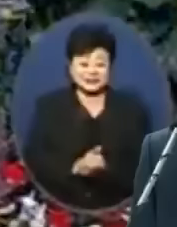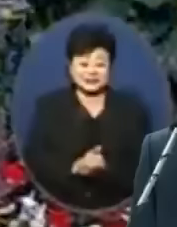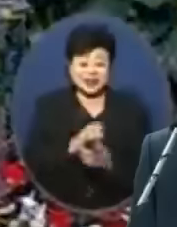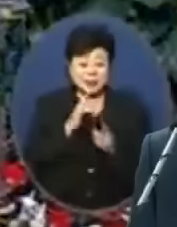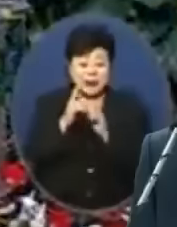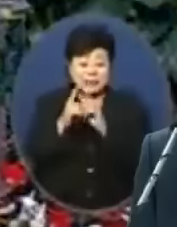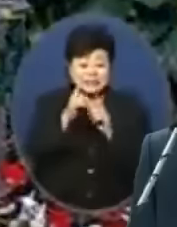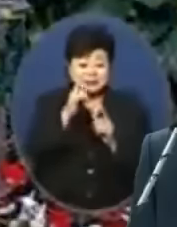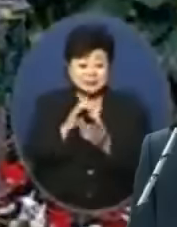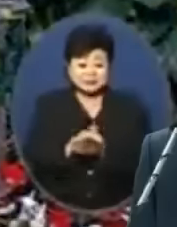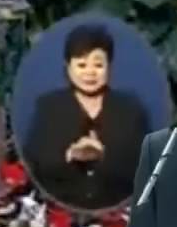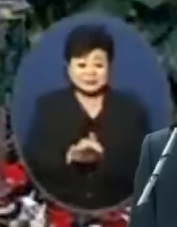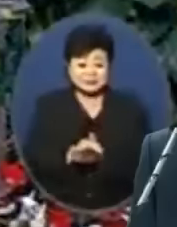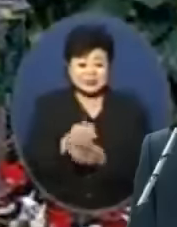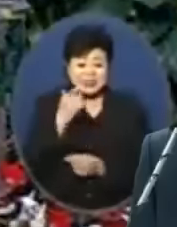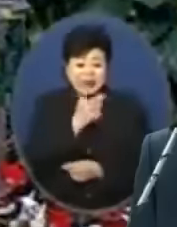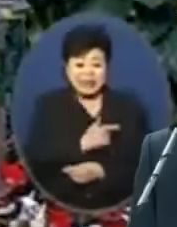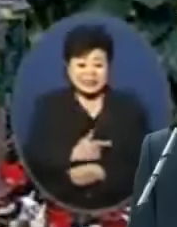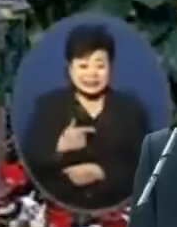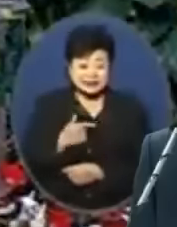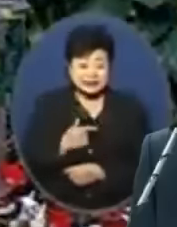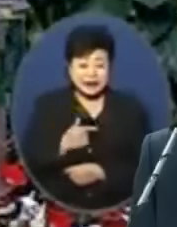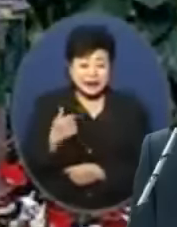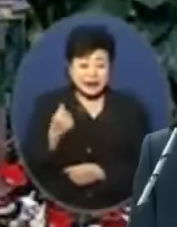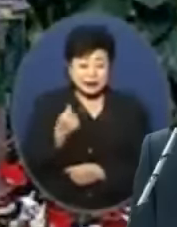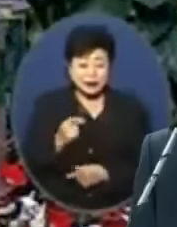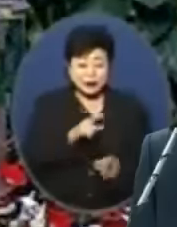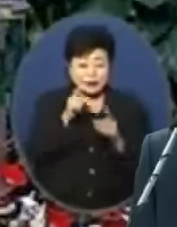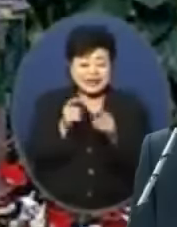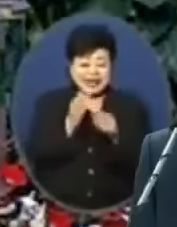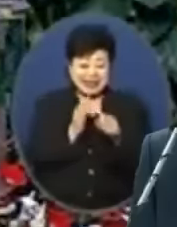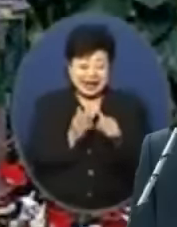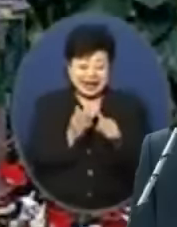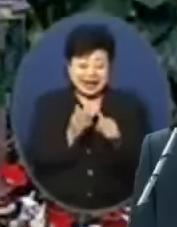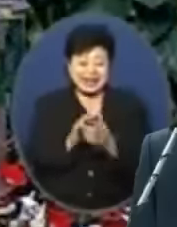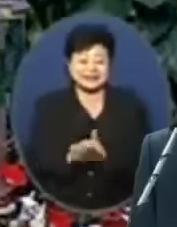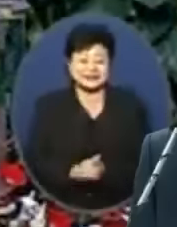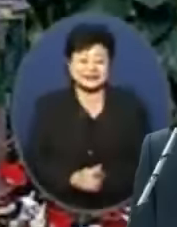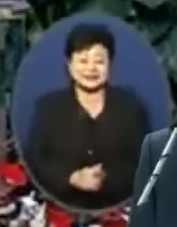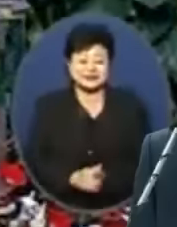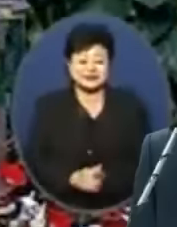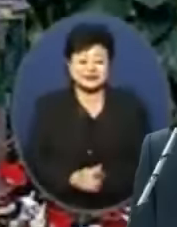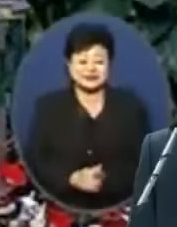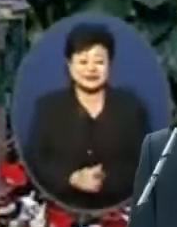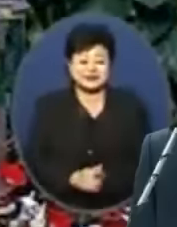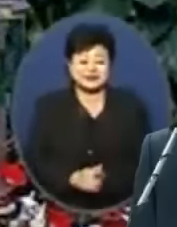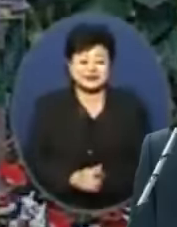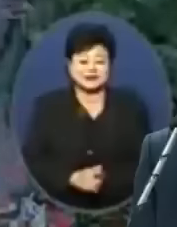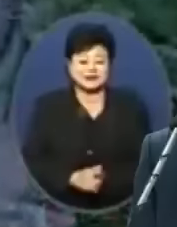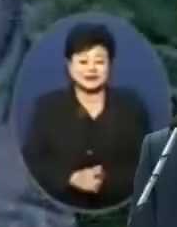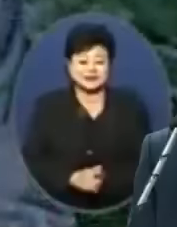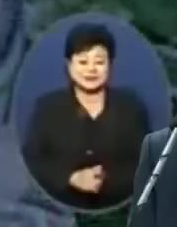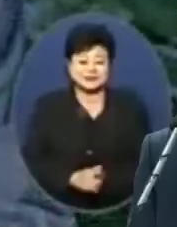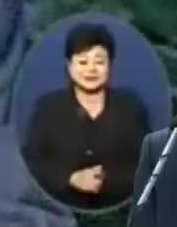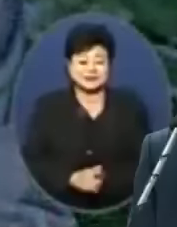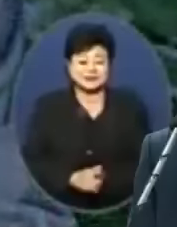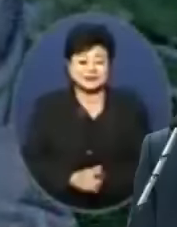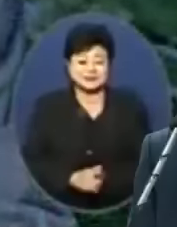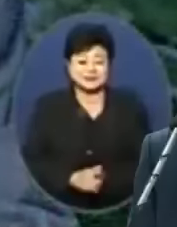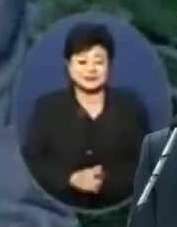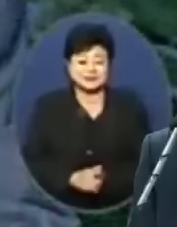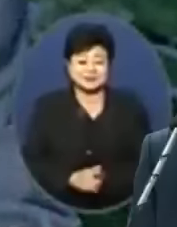말씀을 가슴에 담고 살아라. 이 제목으로 은혜를